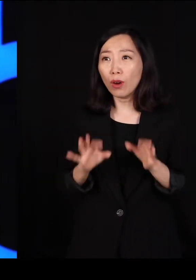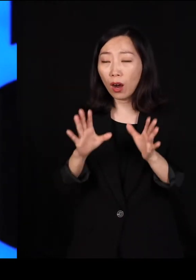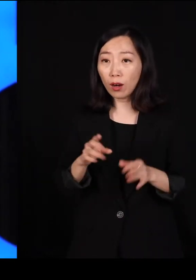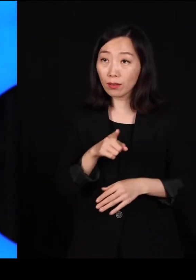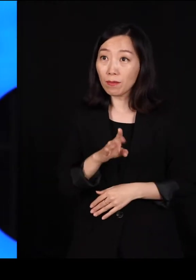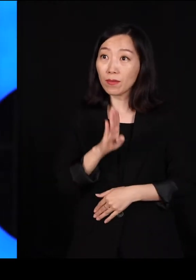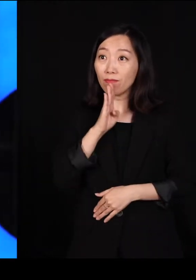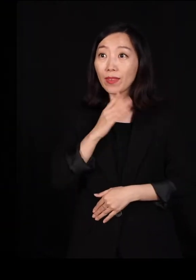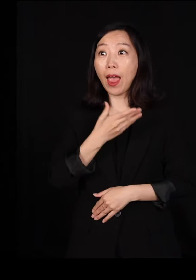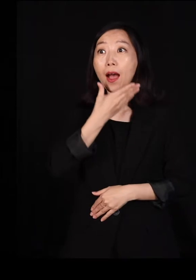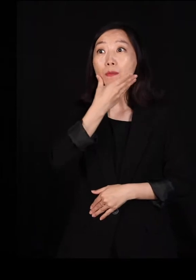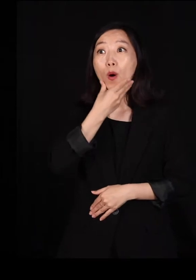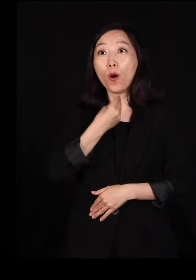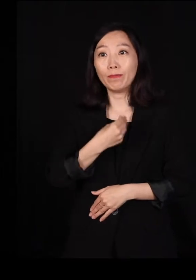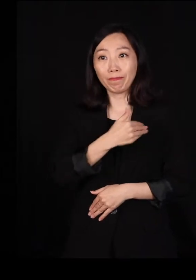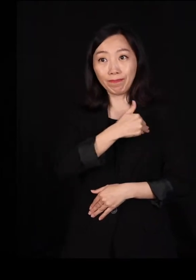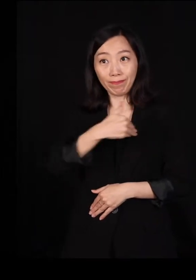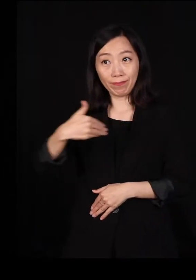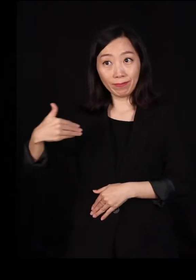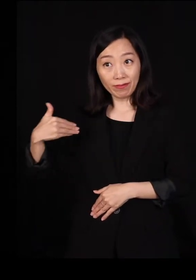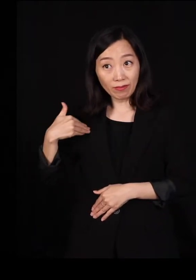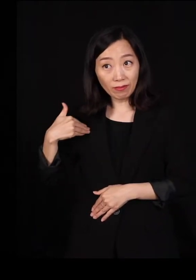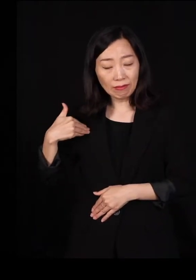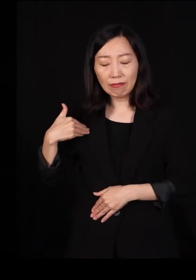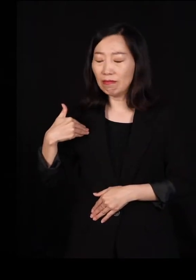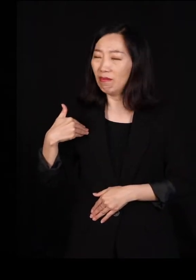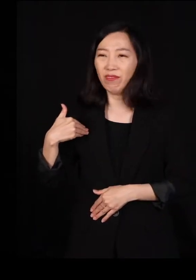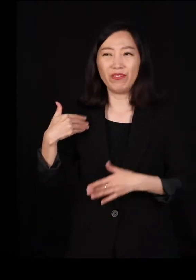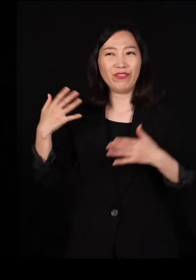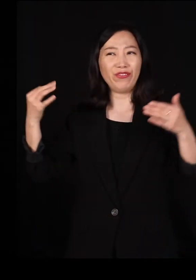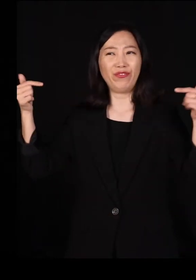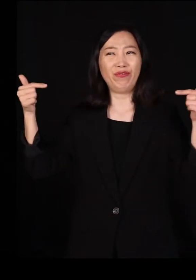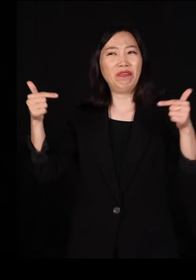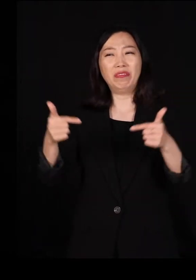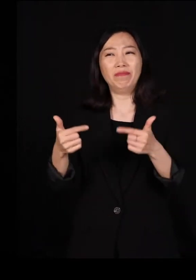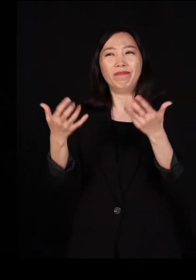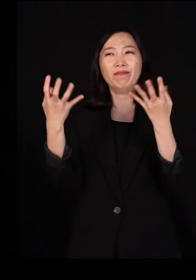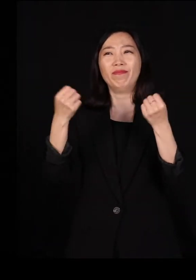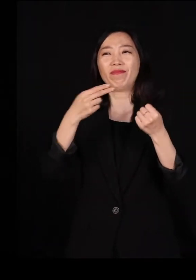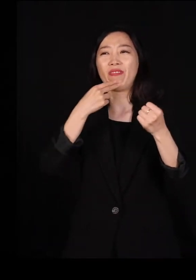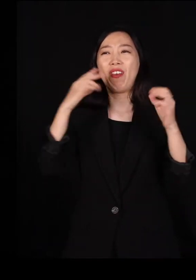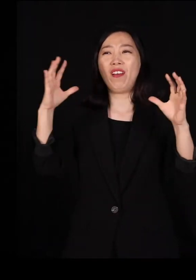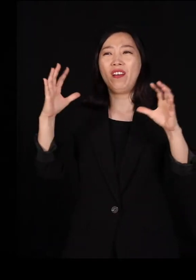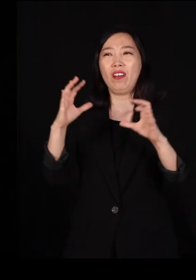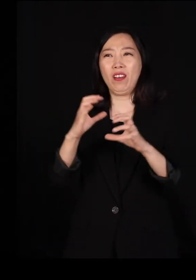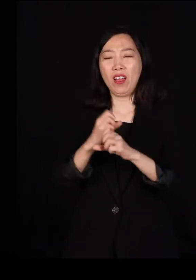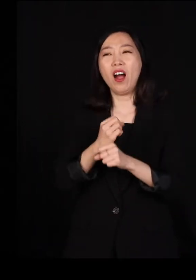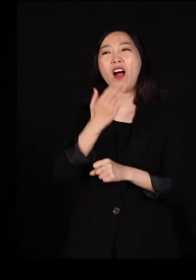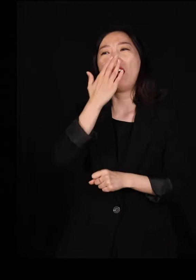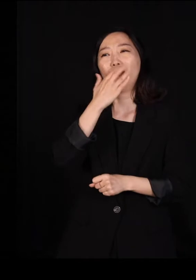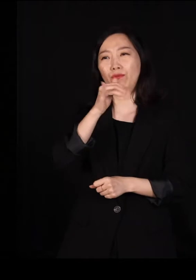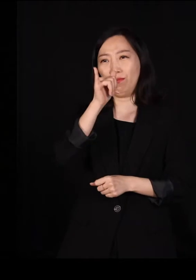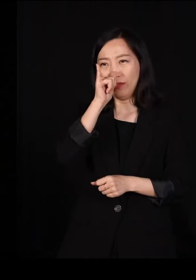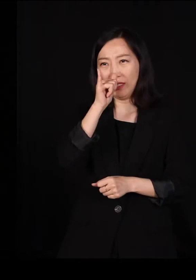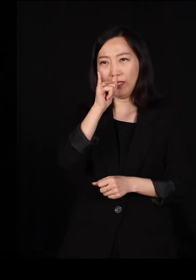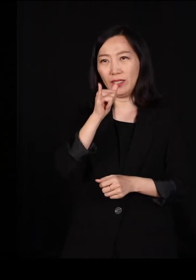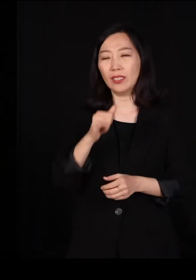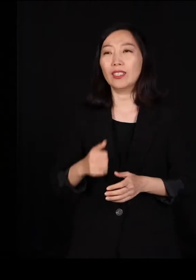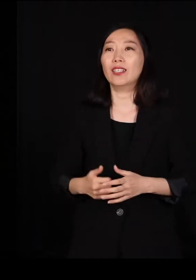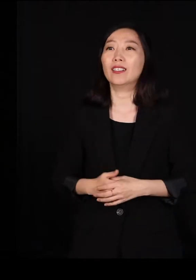본인이 행복을 찾을 수 있는 실제로 그 범위가 확 줄어들 수도